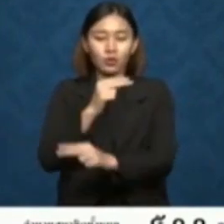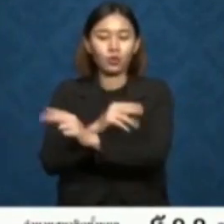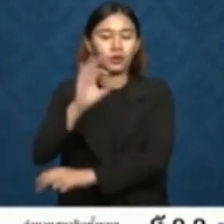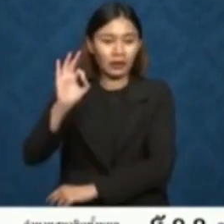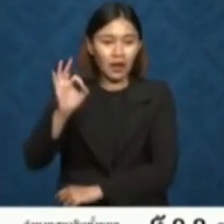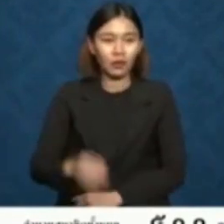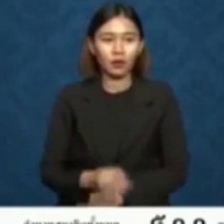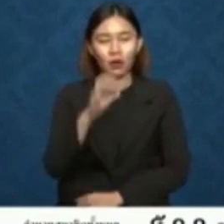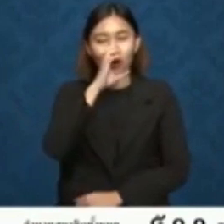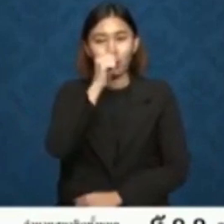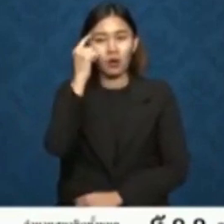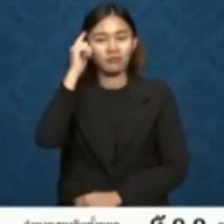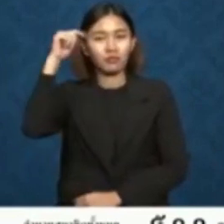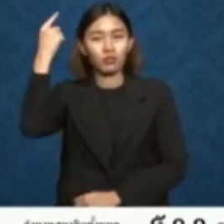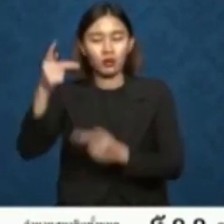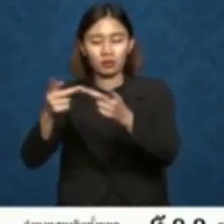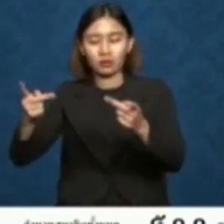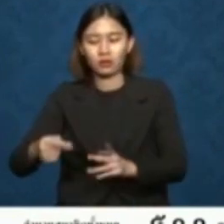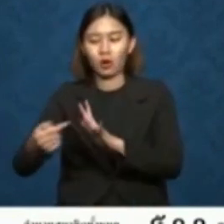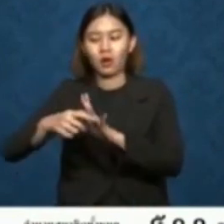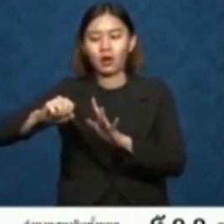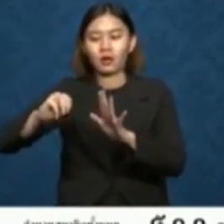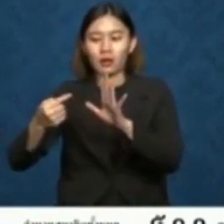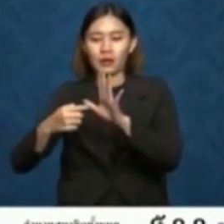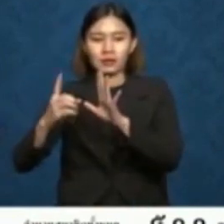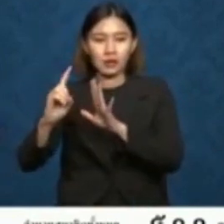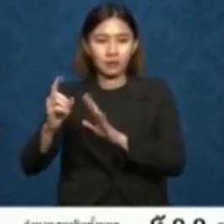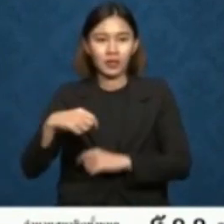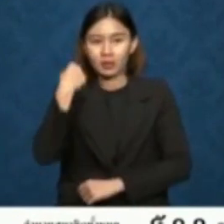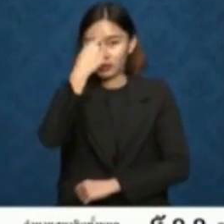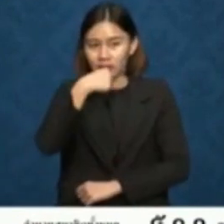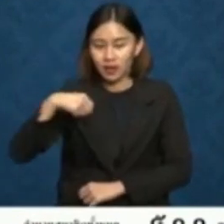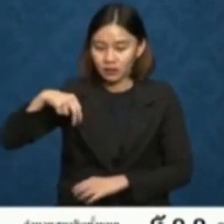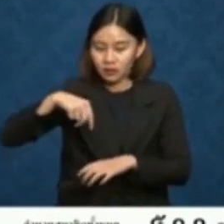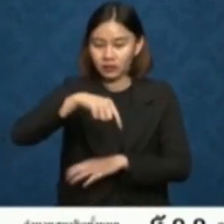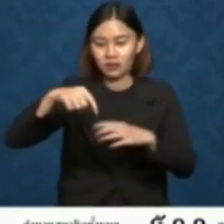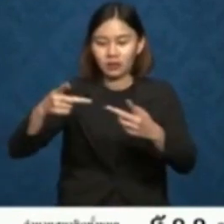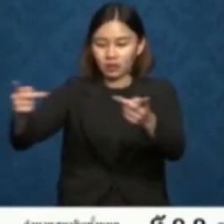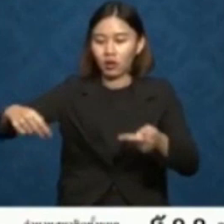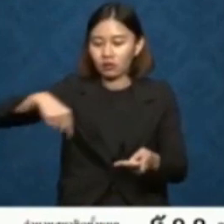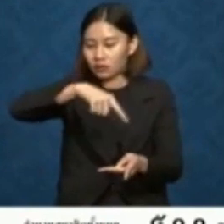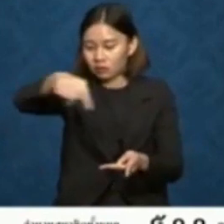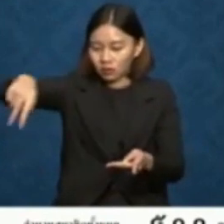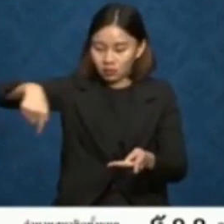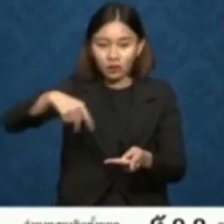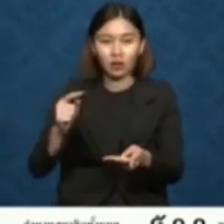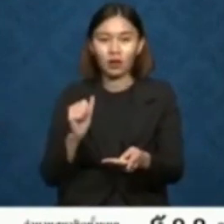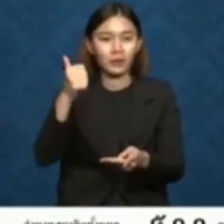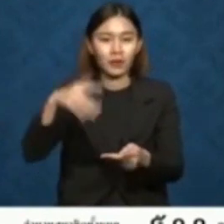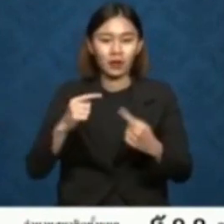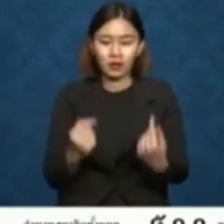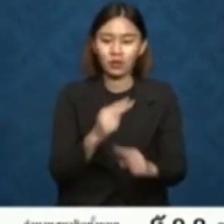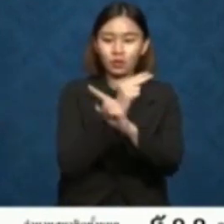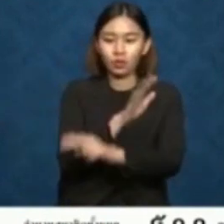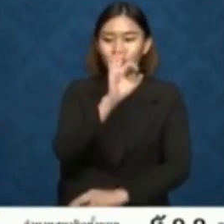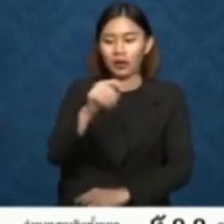เท่าท่านลองคิดดูครับว่าเกาะเสม็ดนั้นใหญ่ขนาดที่วันนึงเนี่ยไม่มีใครที่จะสามารถเดินรอบเกาะเสม็ดได้นะครับแต่นี่ปริม